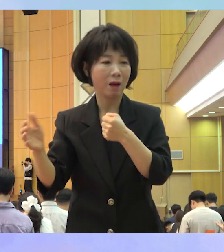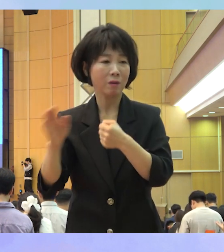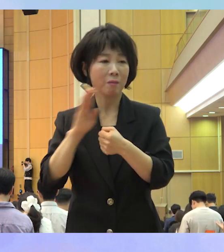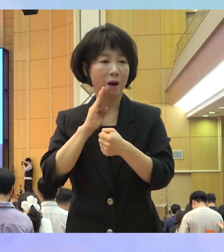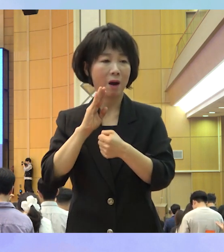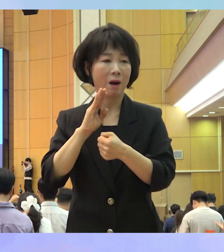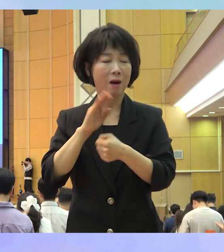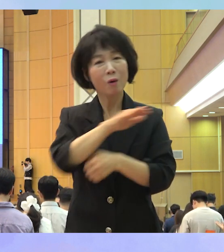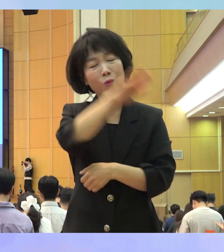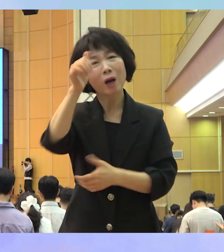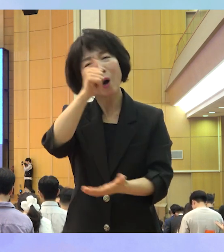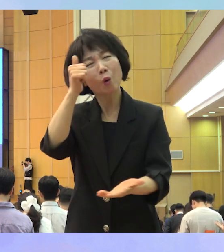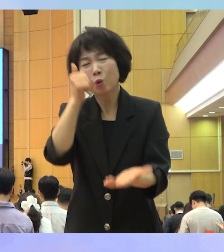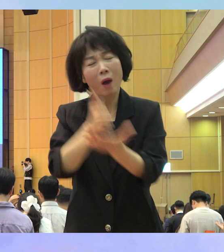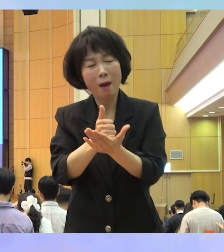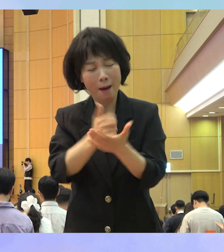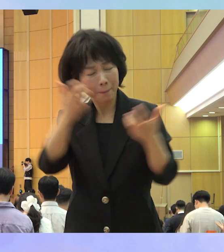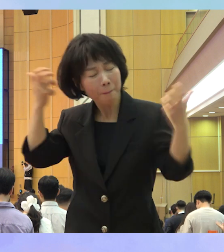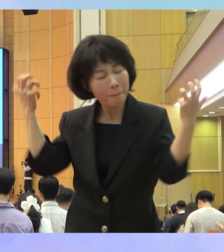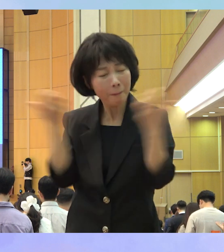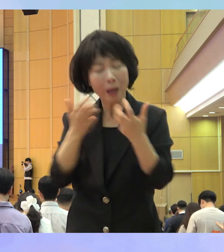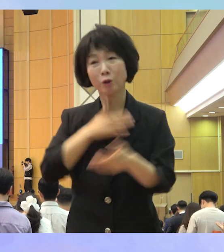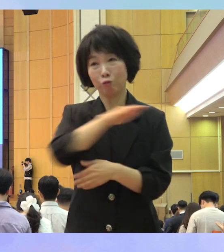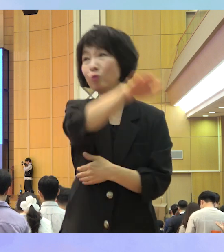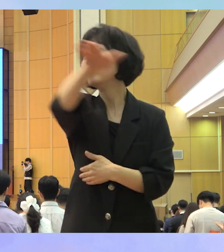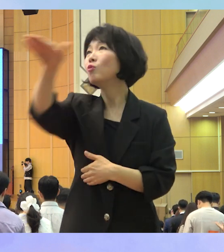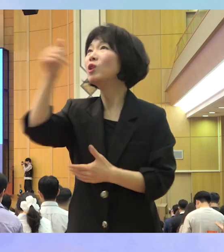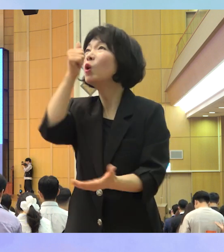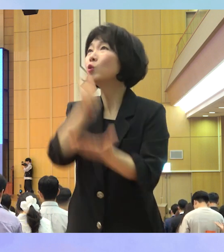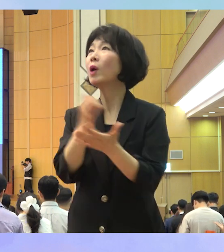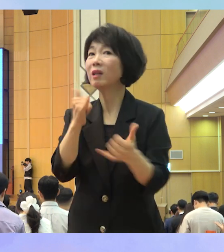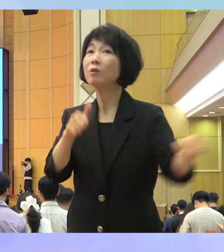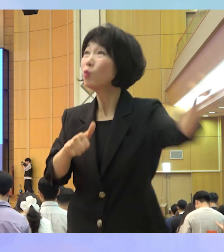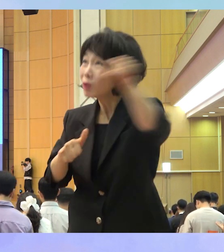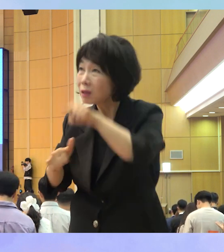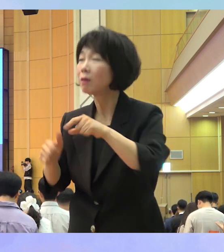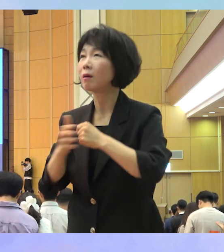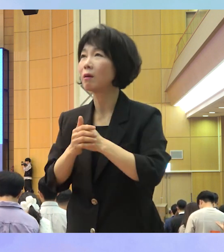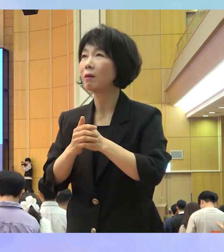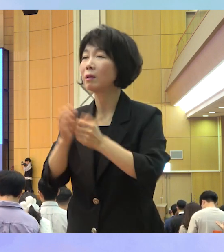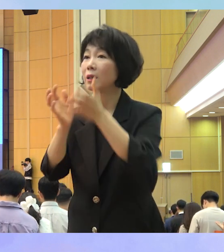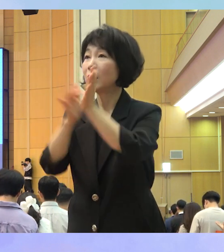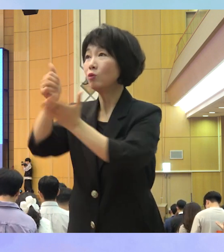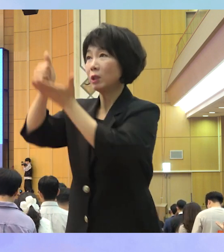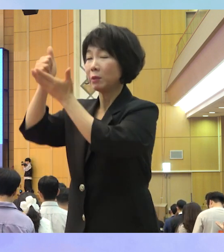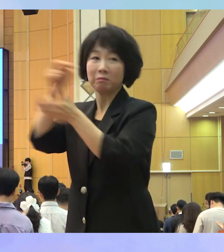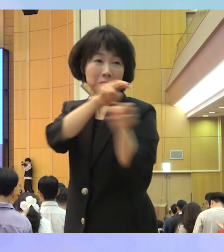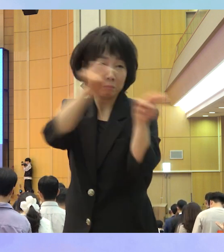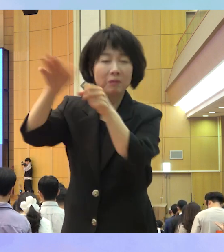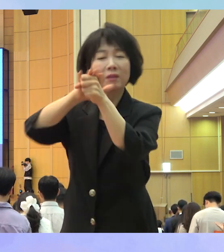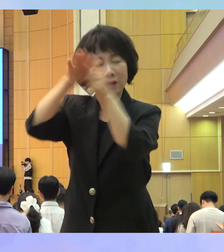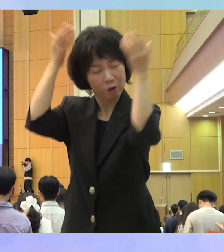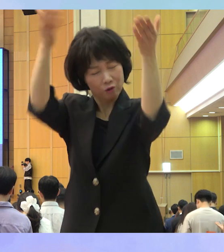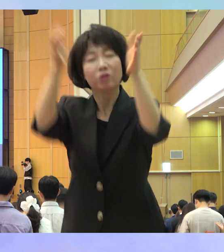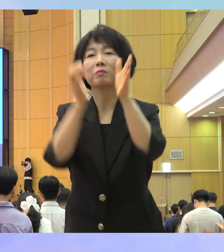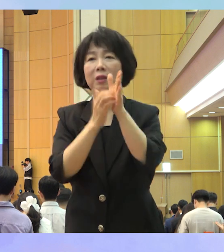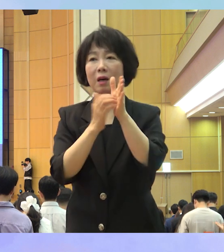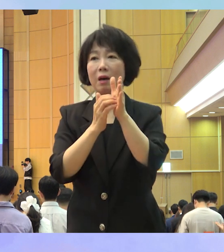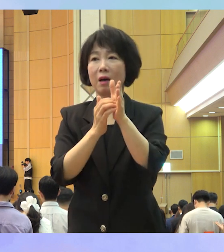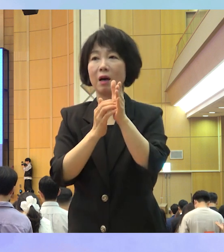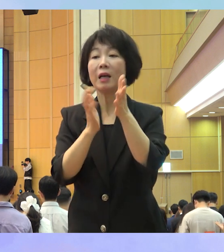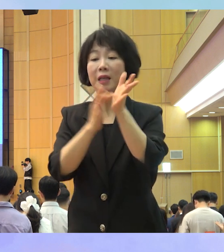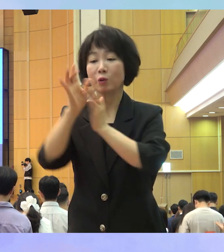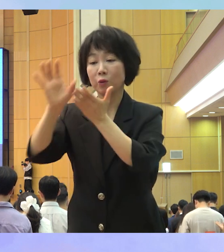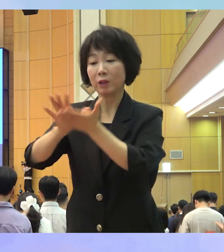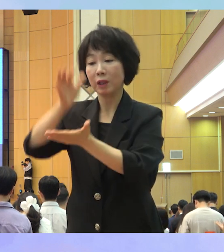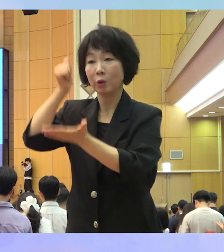정말 아무것도 아닌 벌레만도 못한 이 죄인을 주님께서 사랑하셔서